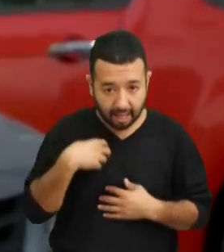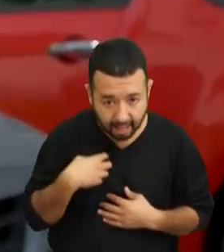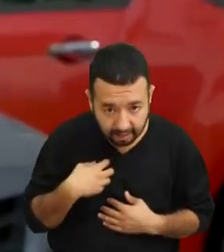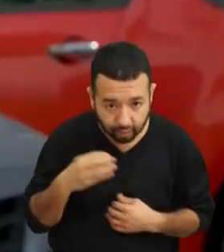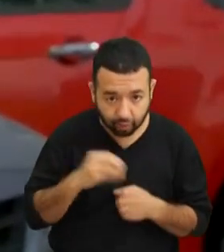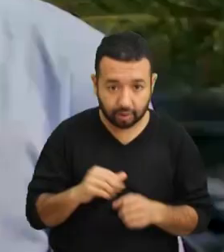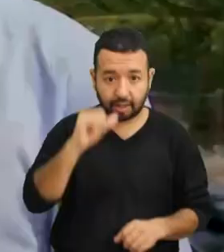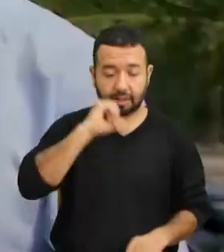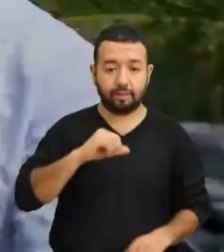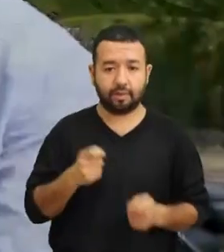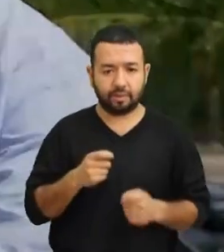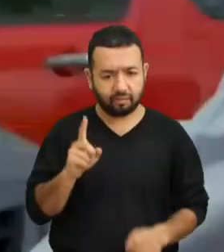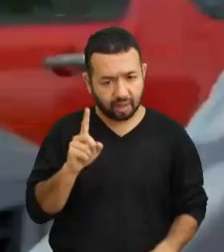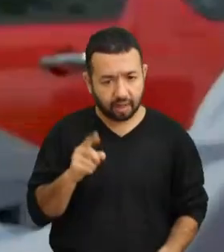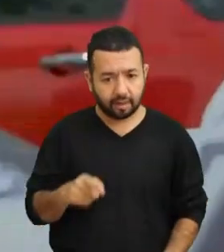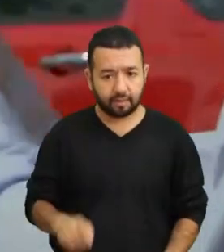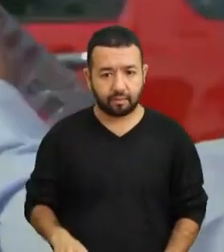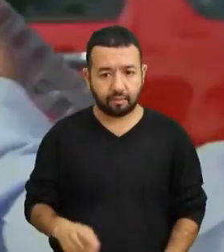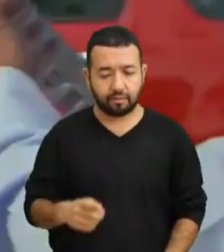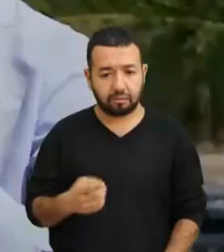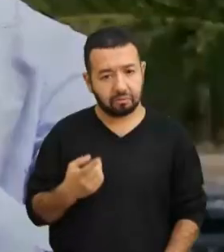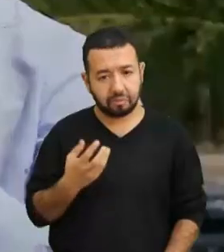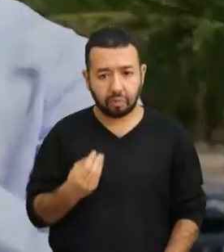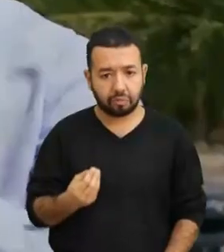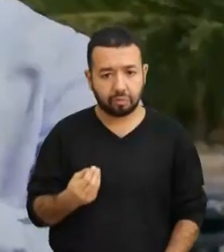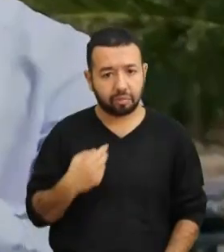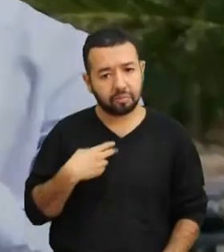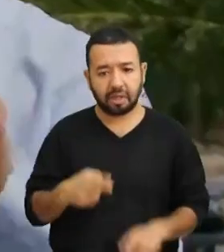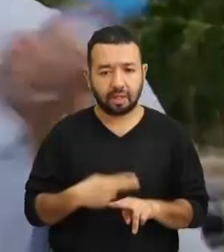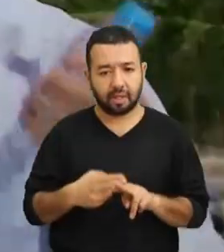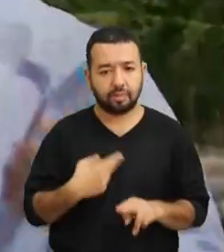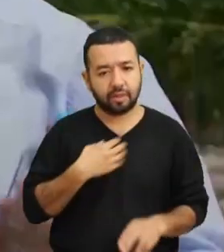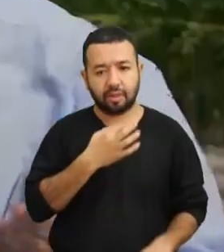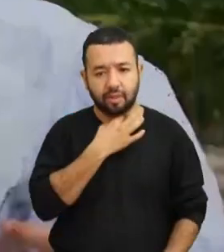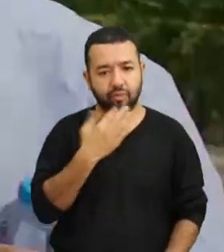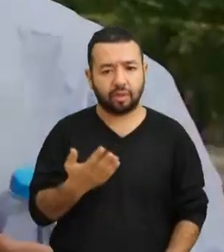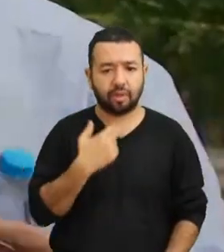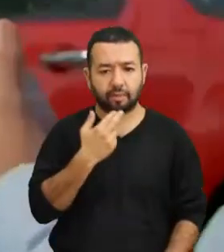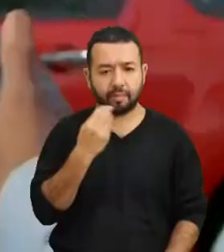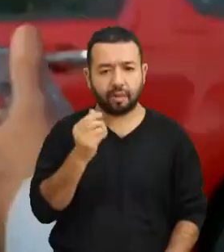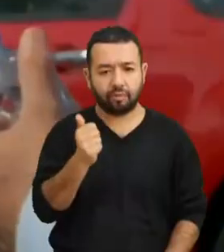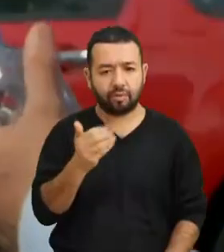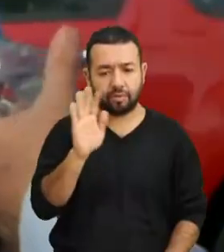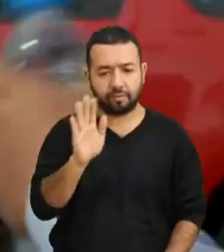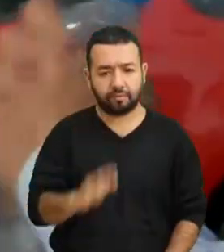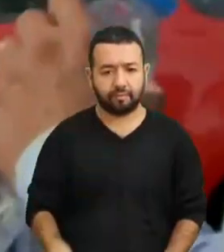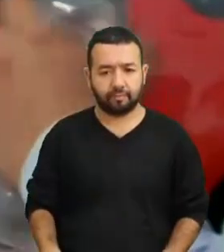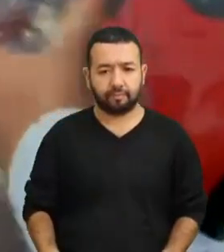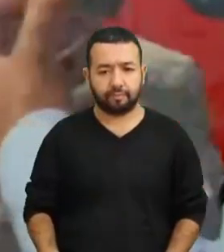o zaman içmeye çalış. Vallahi mi? İşe yarar mı diyorsun? Peki deneyeceğim ya. Teşekkür ederim ablacığım, iyi günler. Bir şey değil, iyi günler